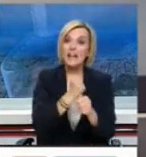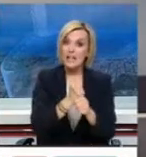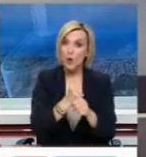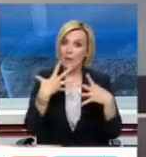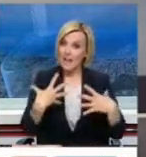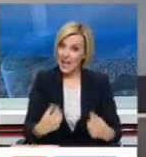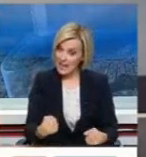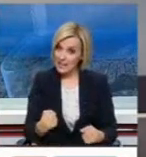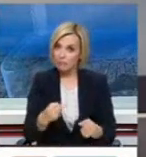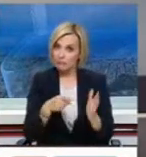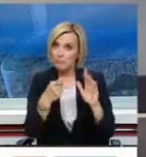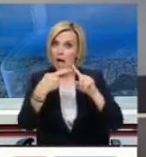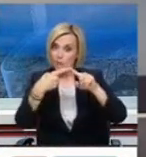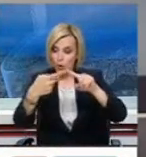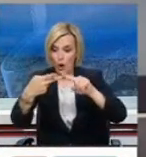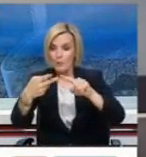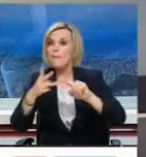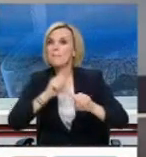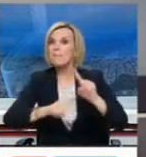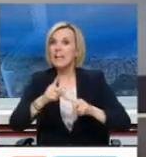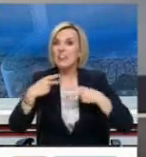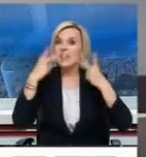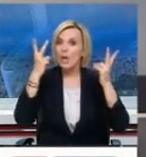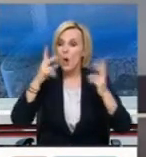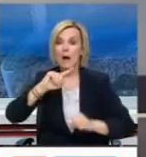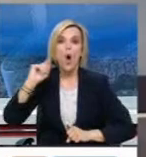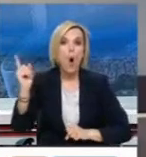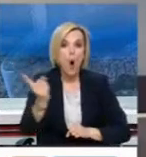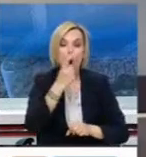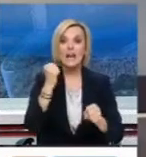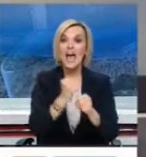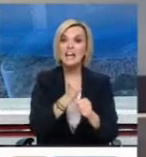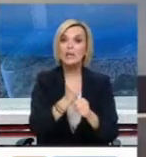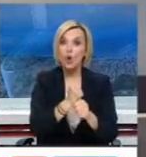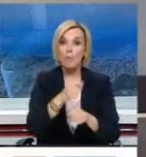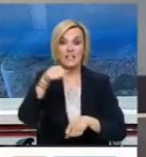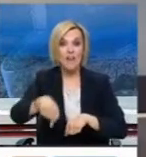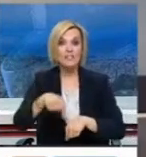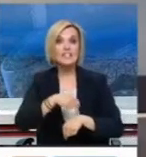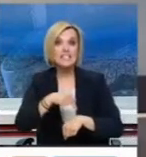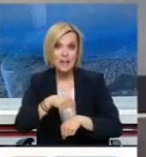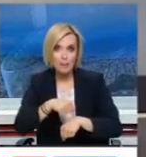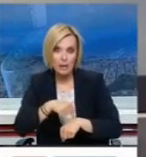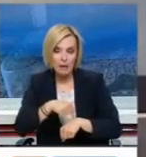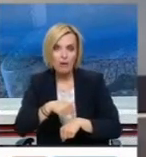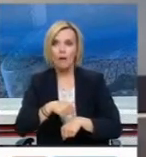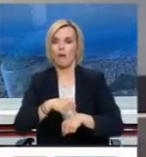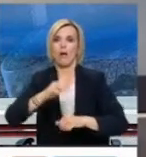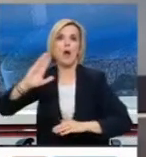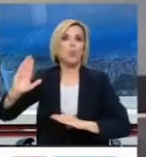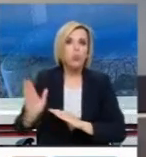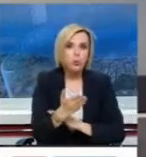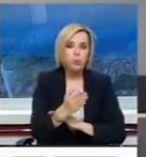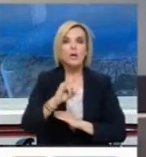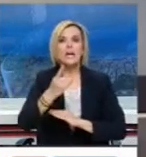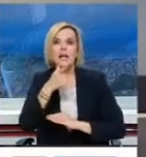οικονομικής ενίσχυσης θα είναι όλοι οι εργαζόμενοι που τελούν ήδη ή τυχόν θα τελούν σε καθεστώς